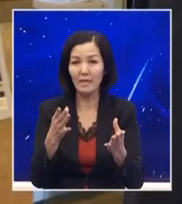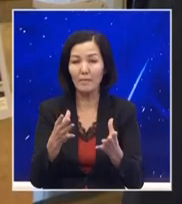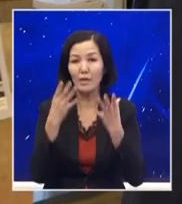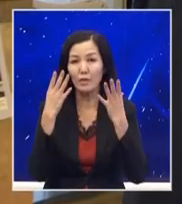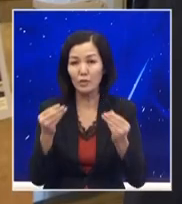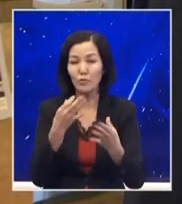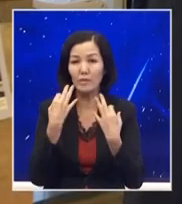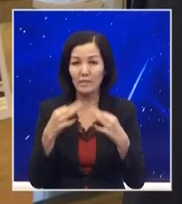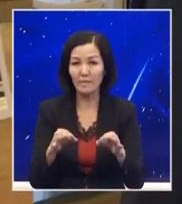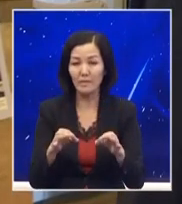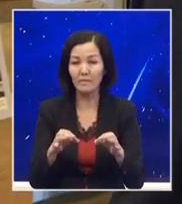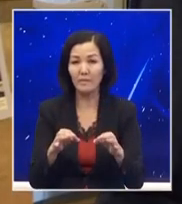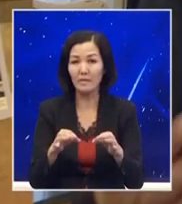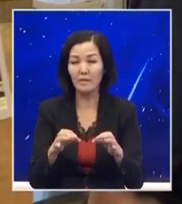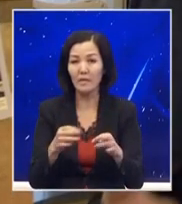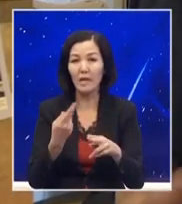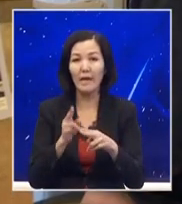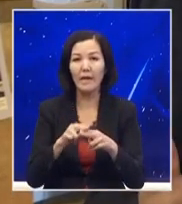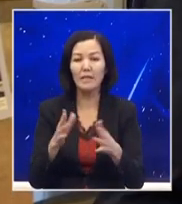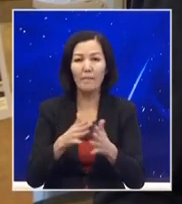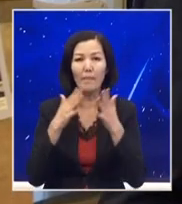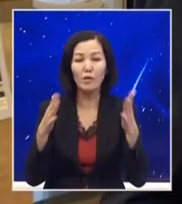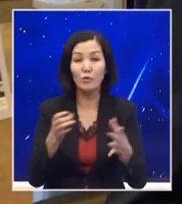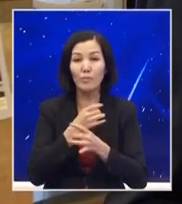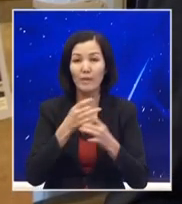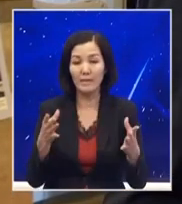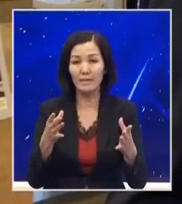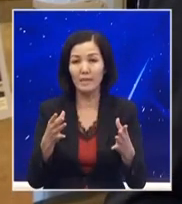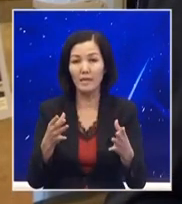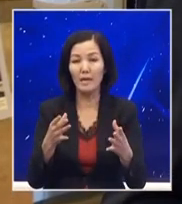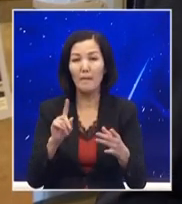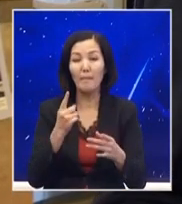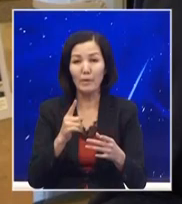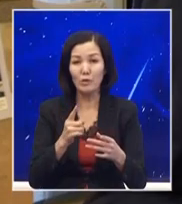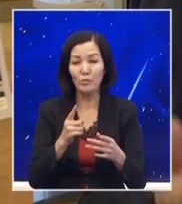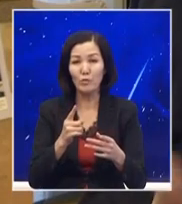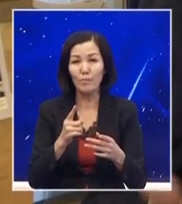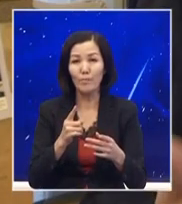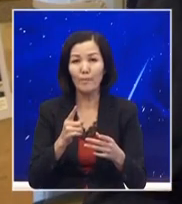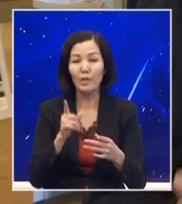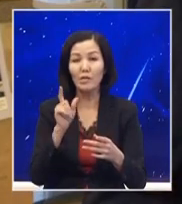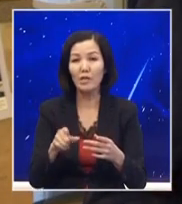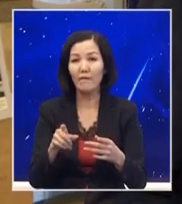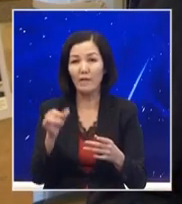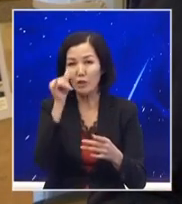Днем независимости. Это самый большой праздник, потому что человек не может